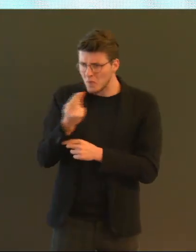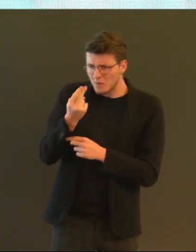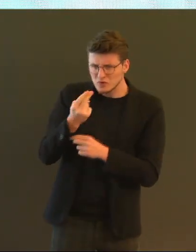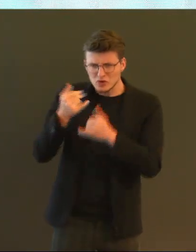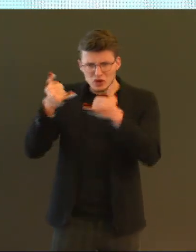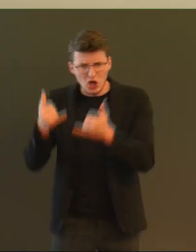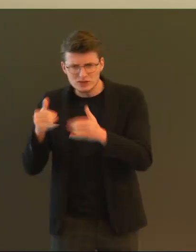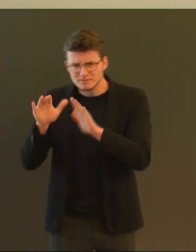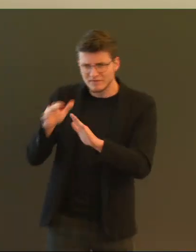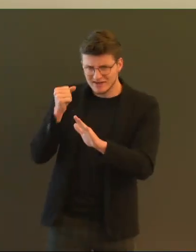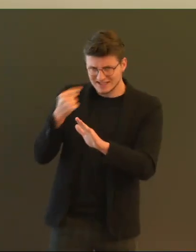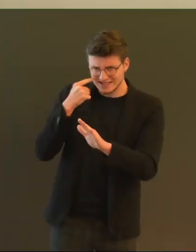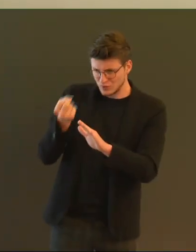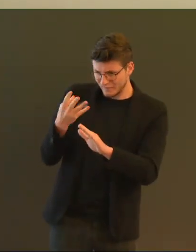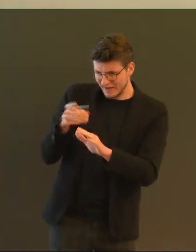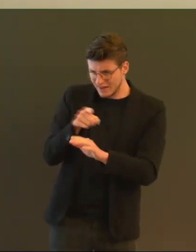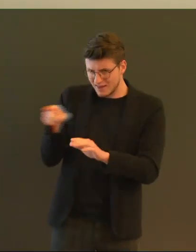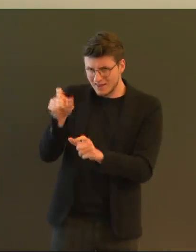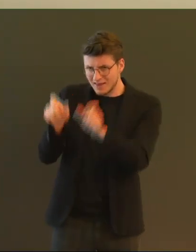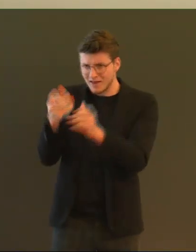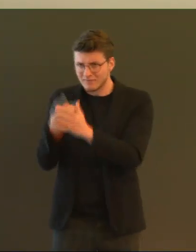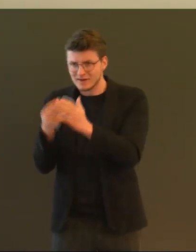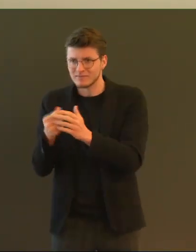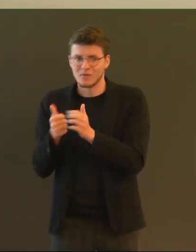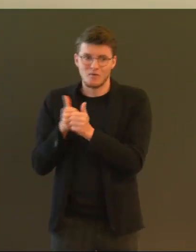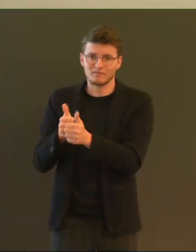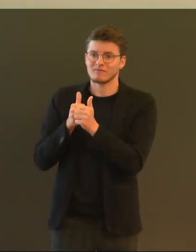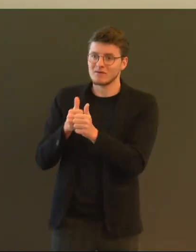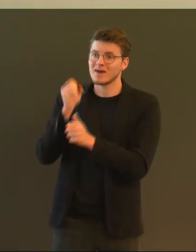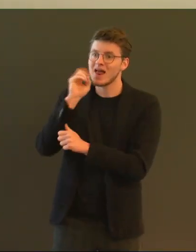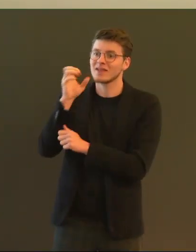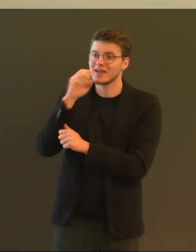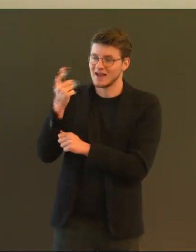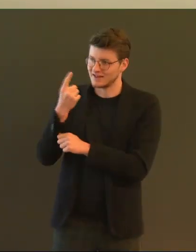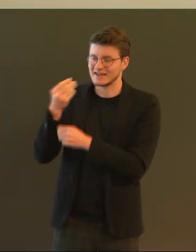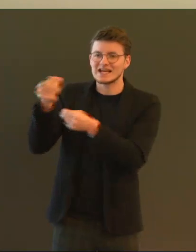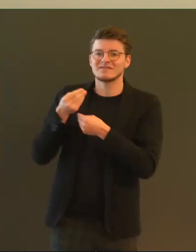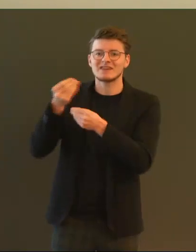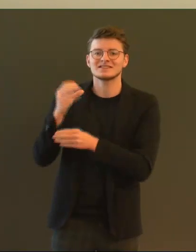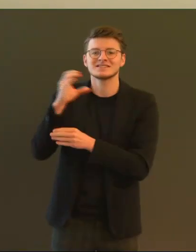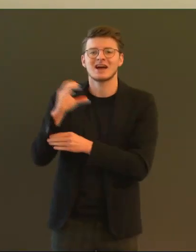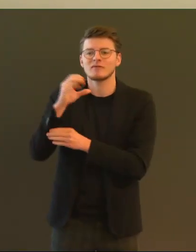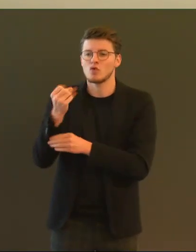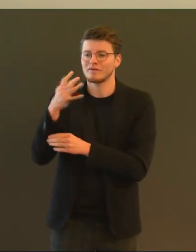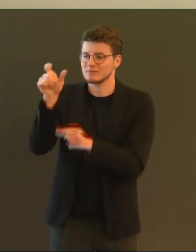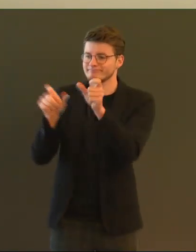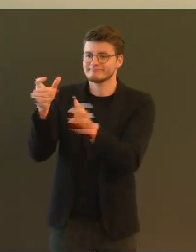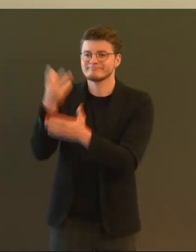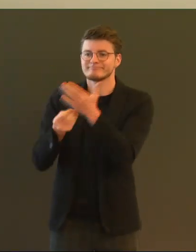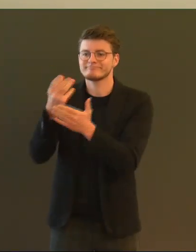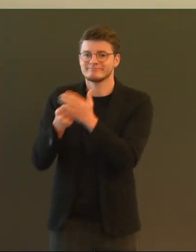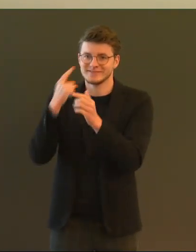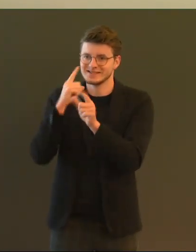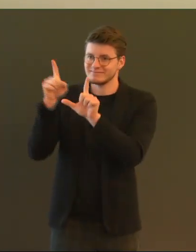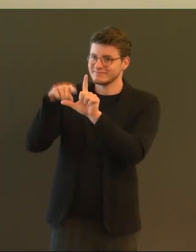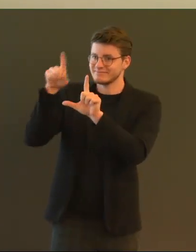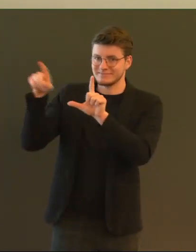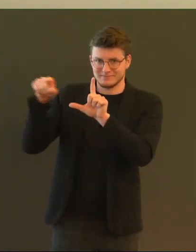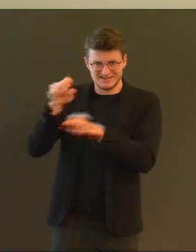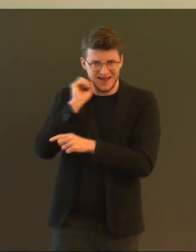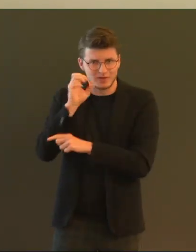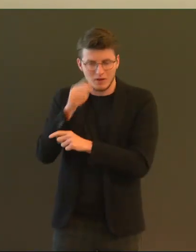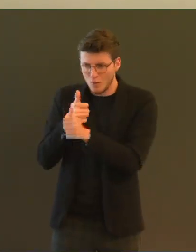ziekte. Het is een indicator die elke dag wordt gerapporteerd, dus dit kunnen we in real-time opvolgen. De donkergroene lijn